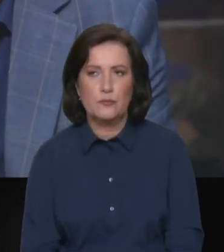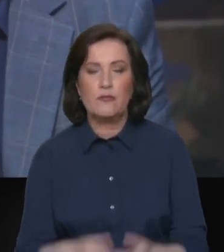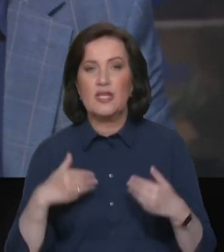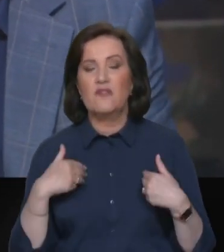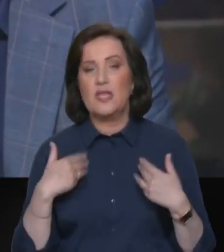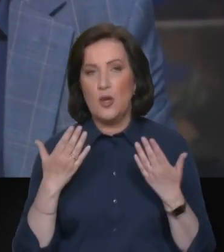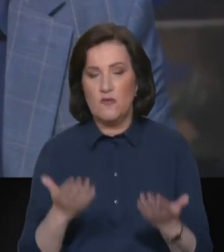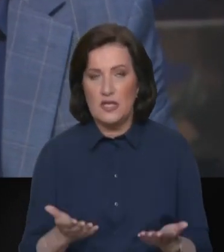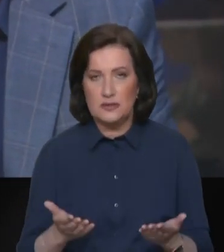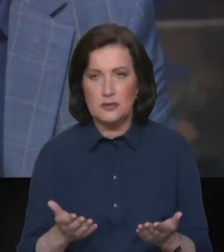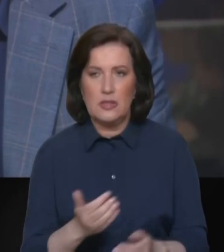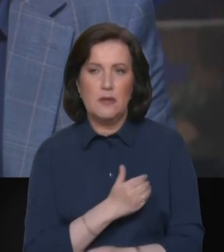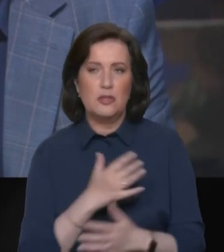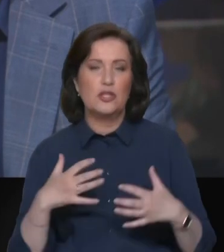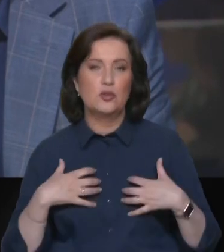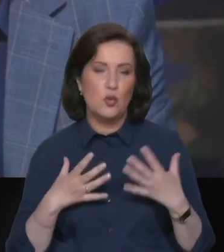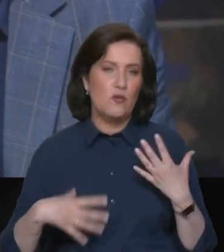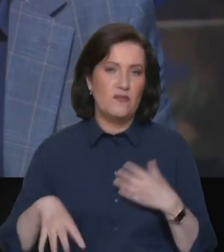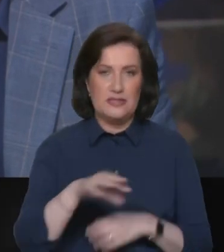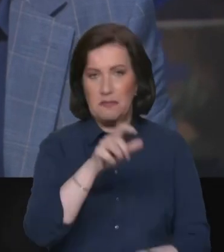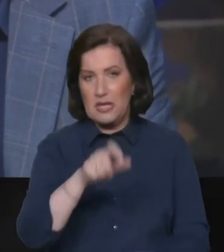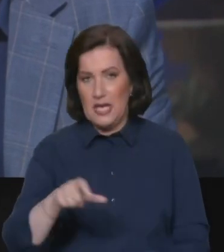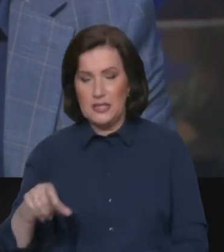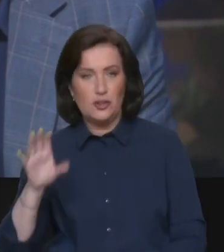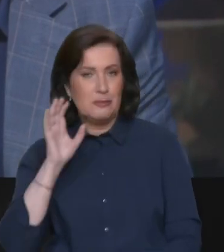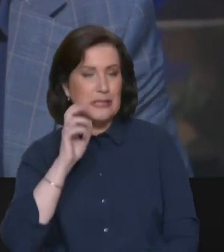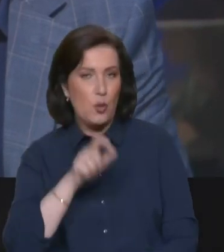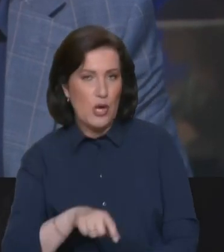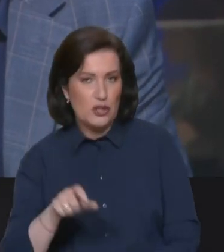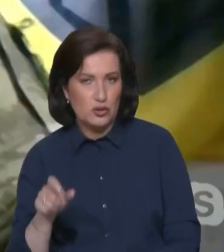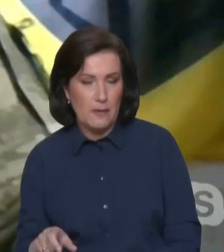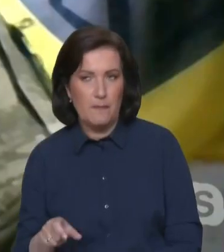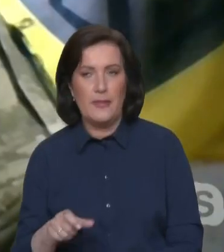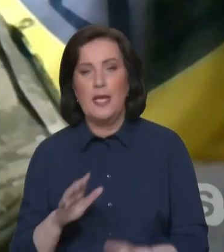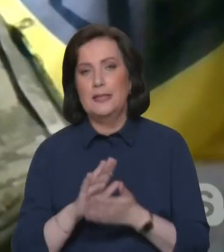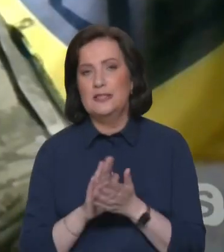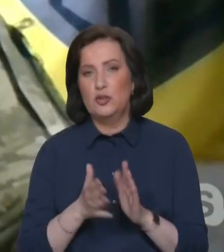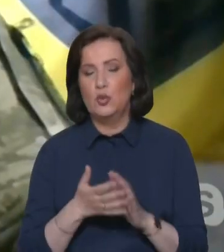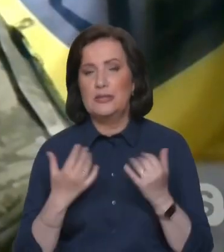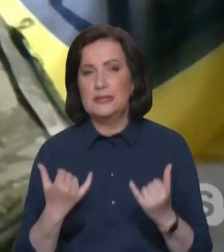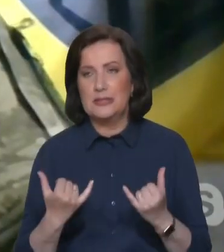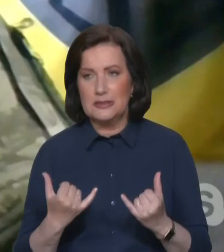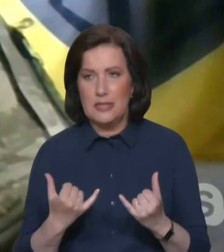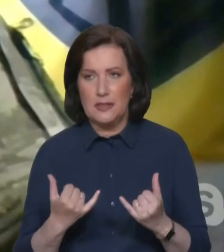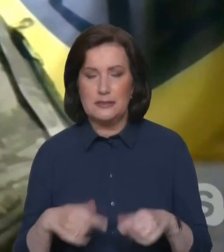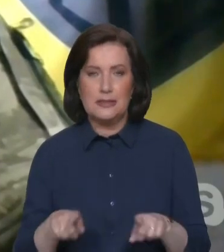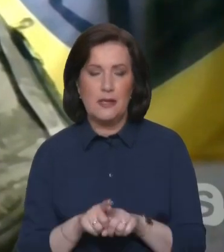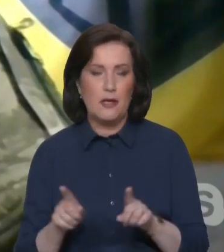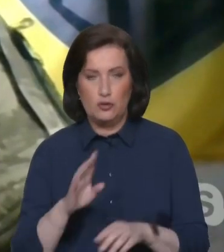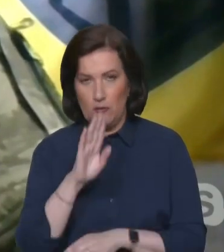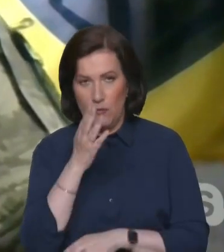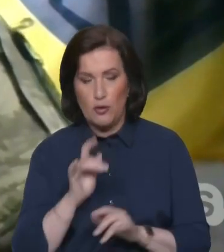Вітаю вас. Бажаю здоров'я усім глядачам та слухачам. Ситуація зараз така, що